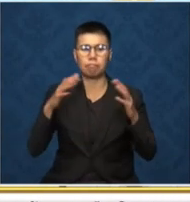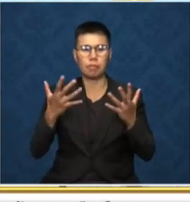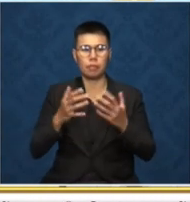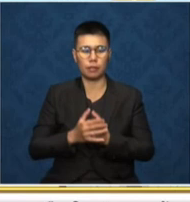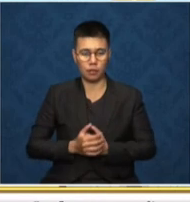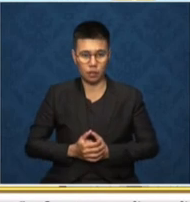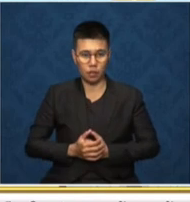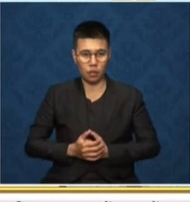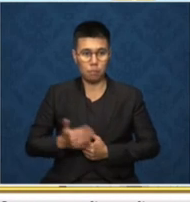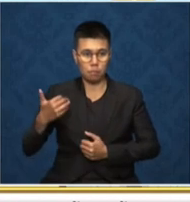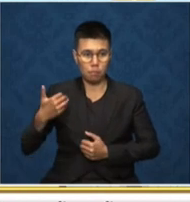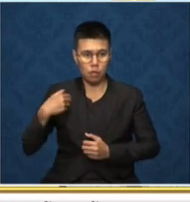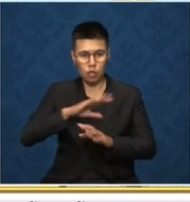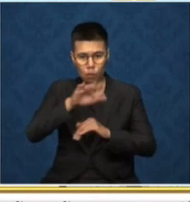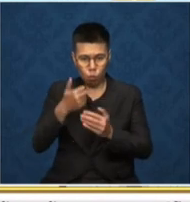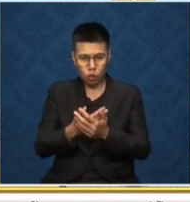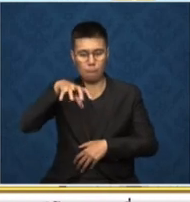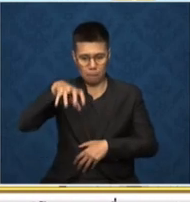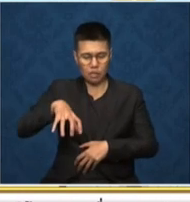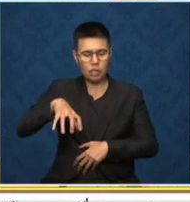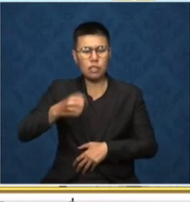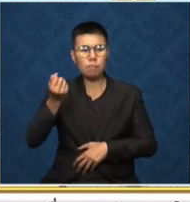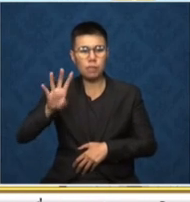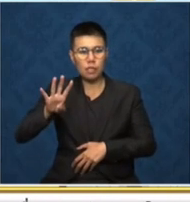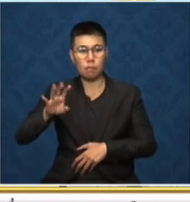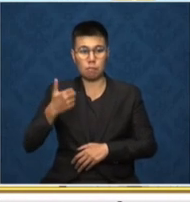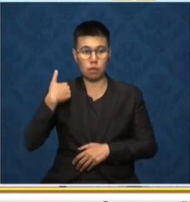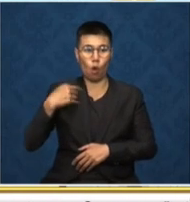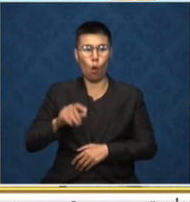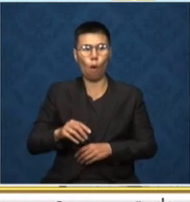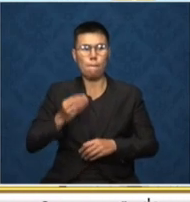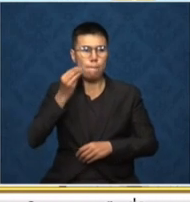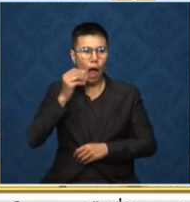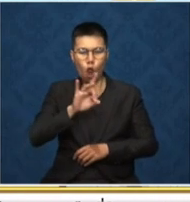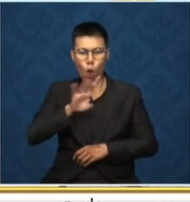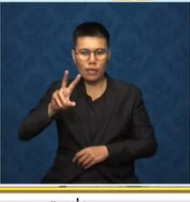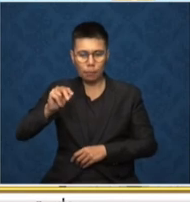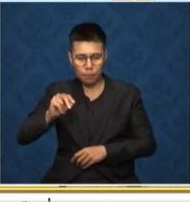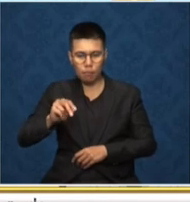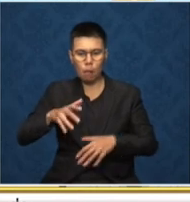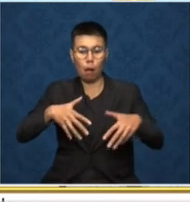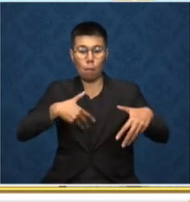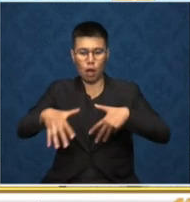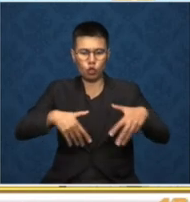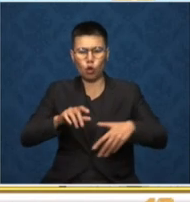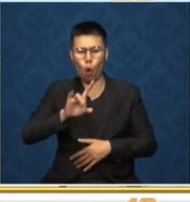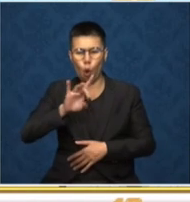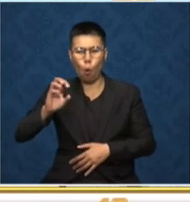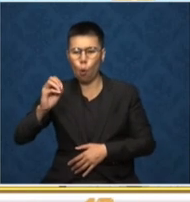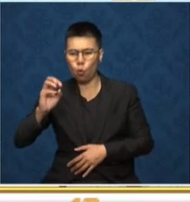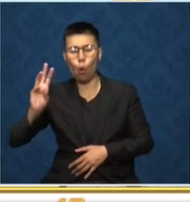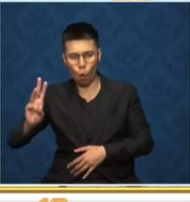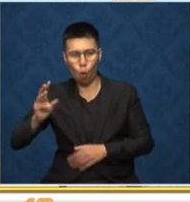ที่พื้นที่14จุดครับทำให้ชาวบ้านกว่า130หลังคาเรือนประชาชนกว่า600คนได้รับความเดือดร้อน